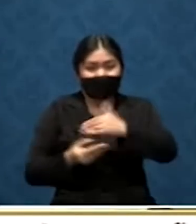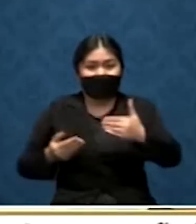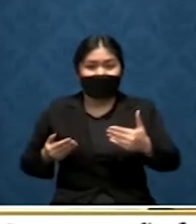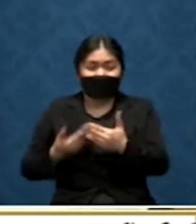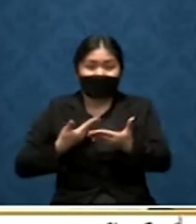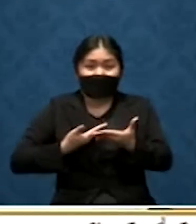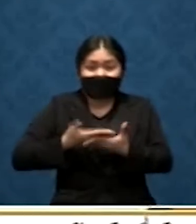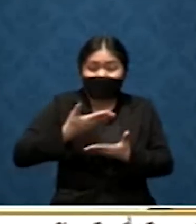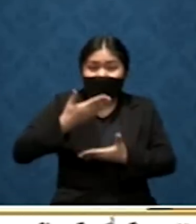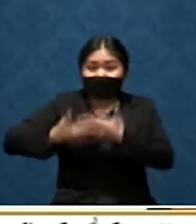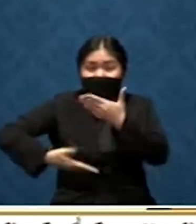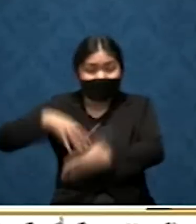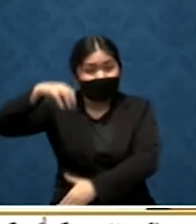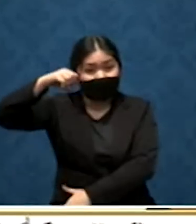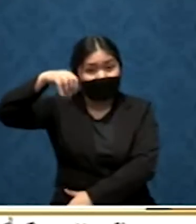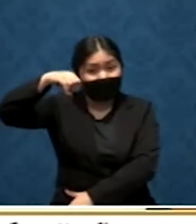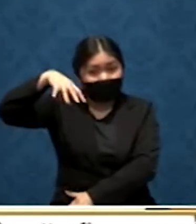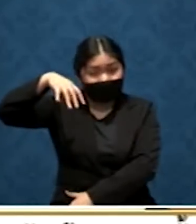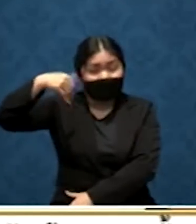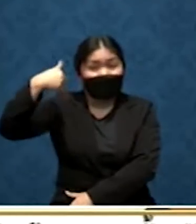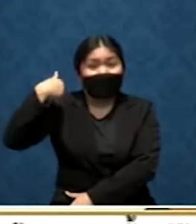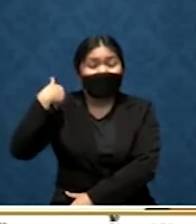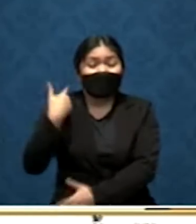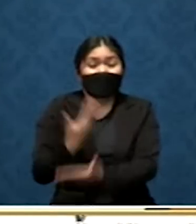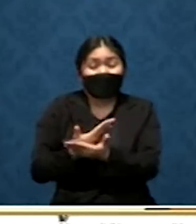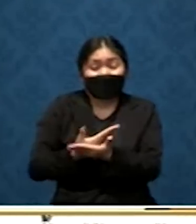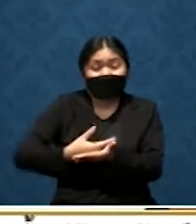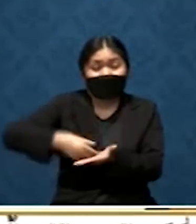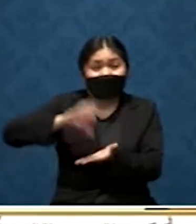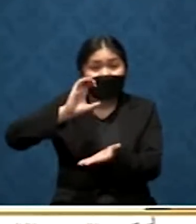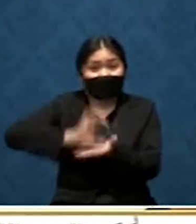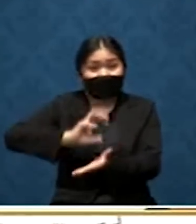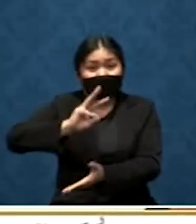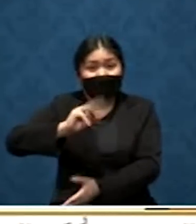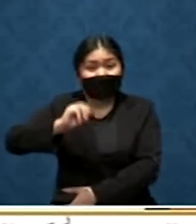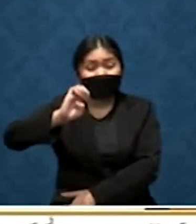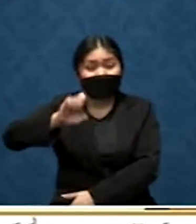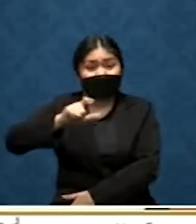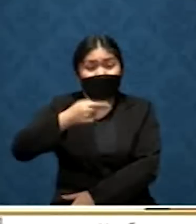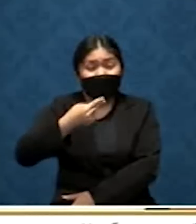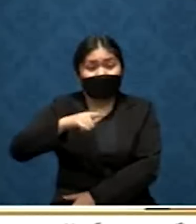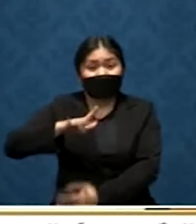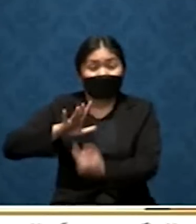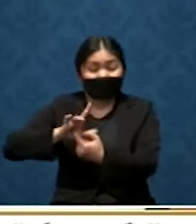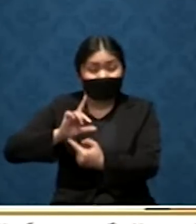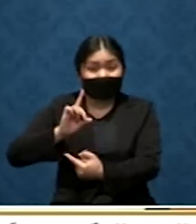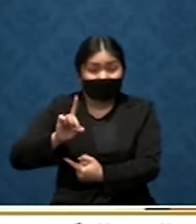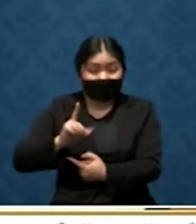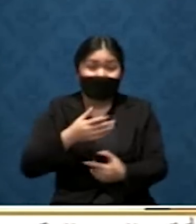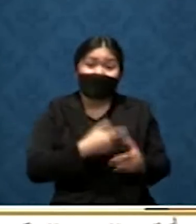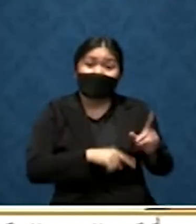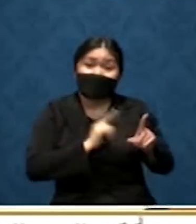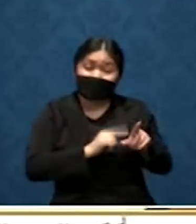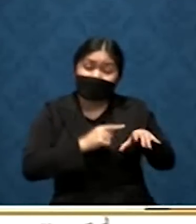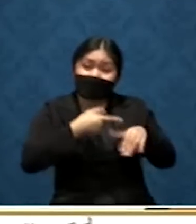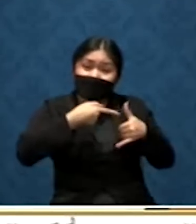ซือขายไฟฟ้ามีทุนมนหลัดถือห้นใหญ่นางปอปลาถือห้นด้วย เป็นโนมินี ให้สอ